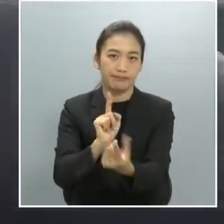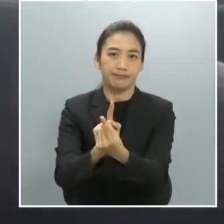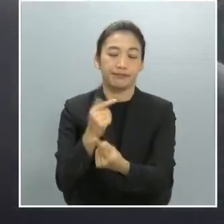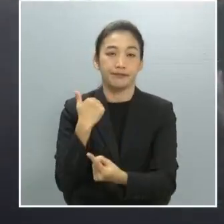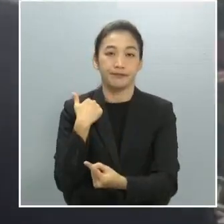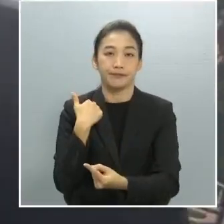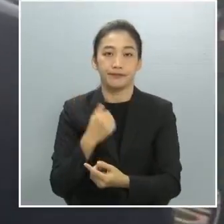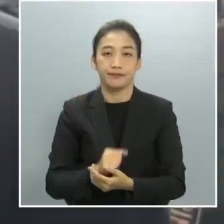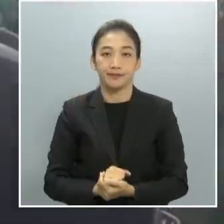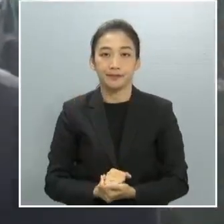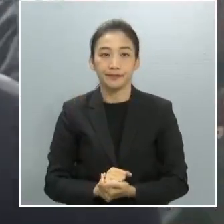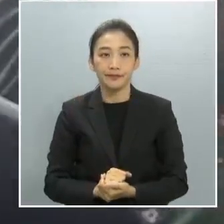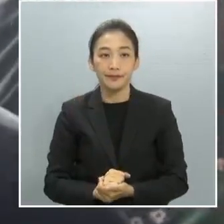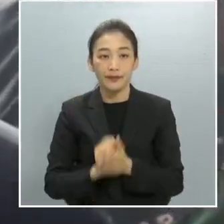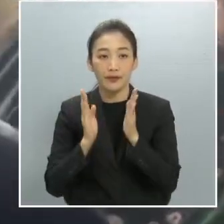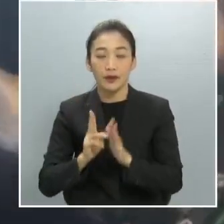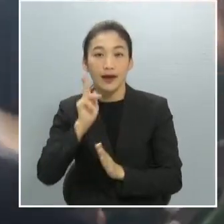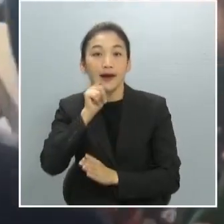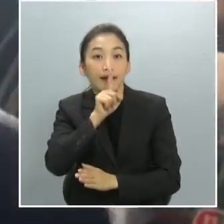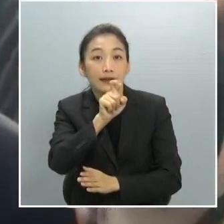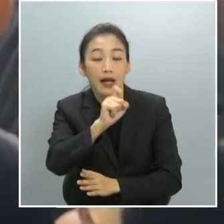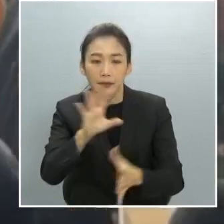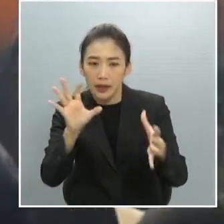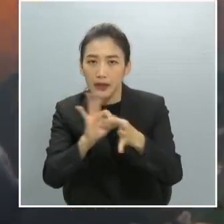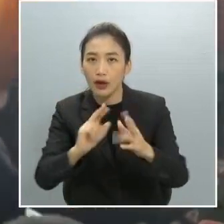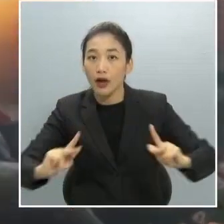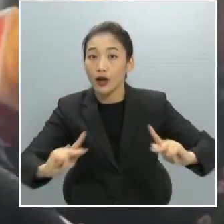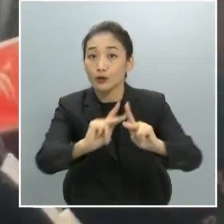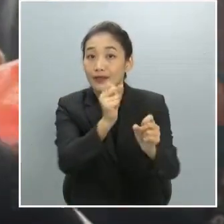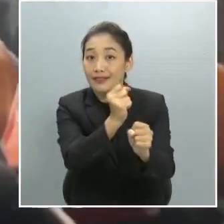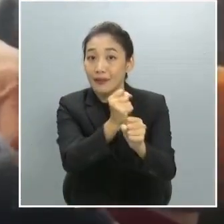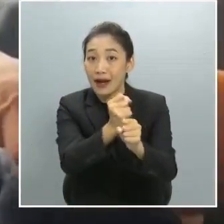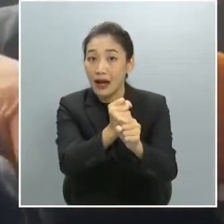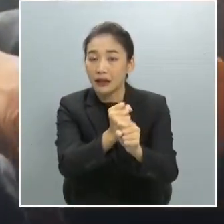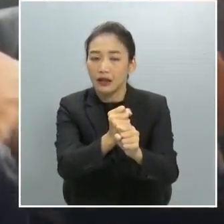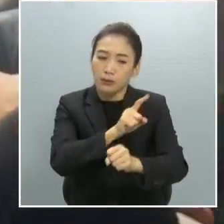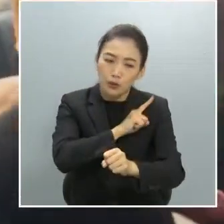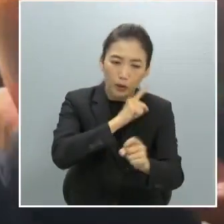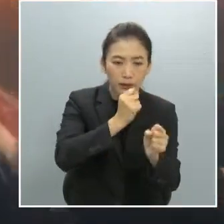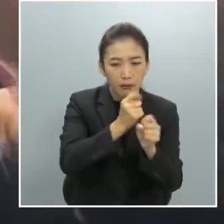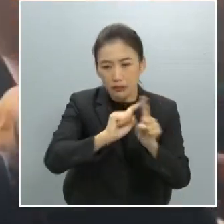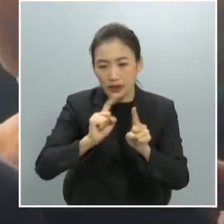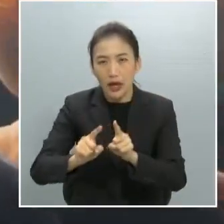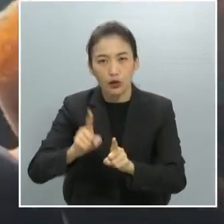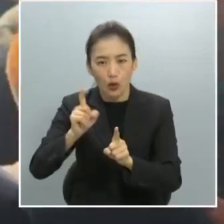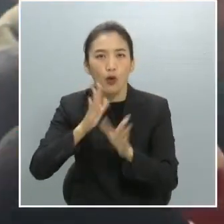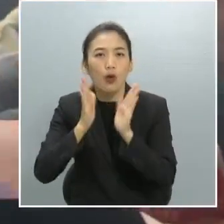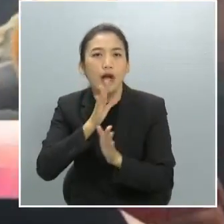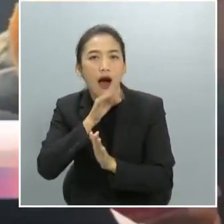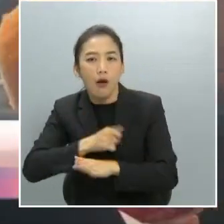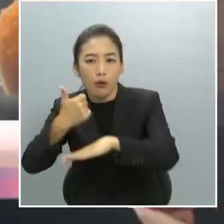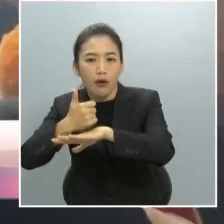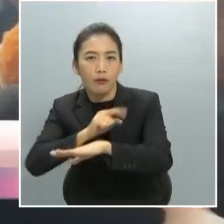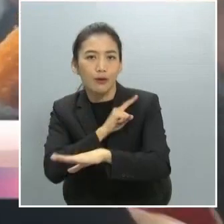ของภารกิจของกระทรวงเนี่ยเราจะต้องมีการพูดคุยกับทางอดีตเจ้ากระทรวงเดิมไหมครับเพราะว่าตอนนี ้ก็เริ่มมีก็มีอยู่ครับมีอยู่ครับ พอที่ตอนนี้เ